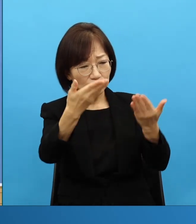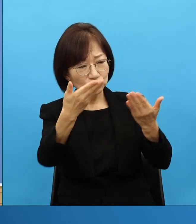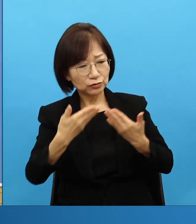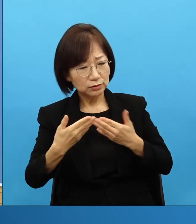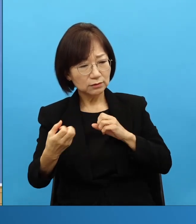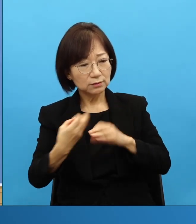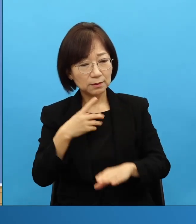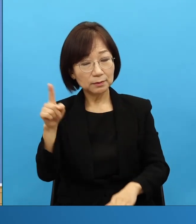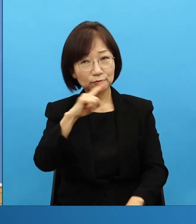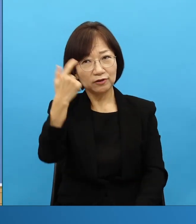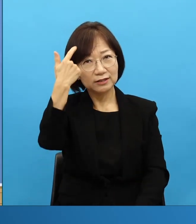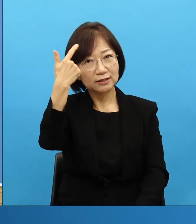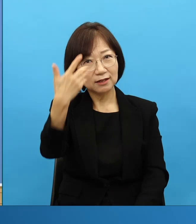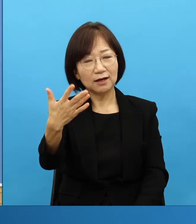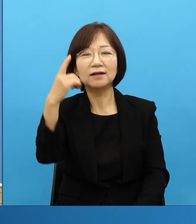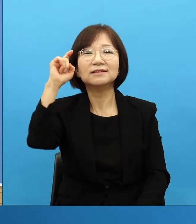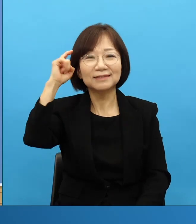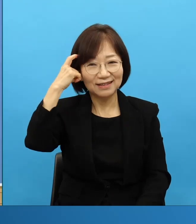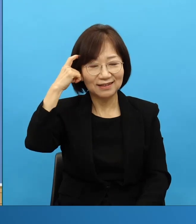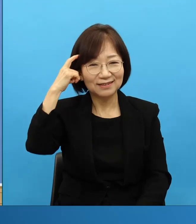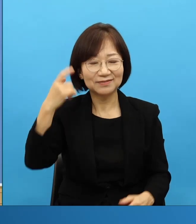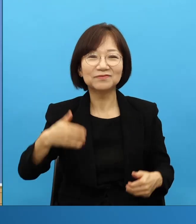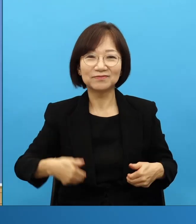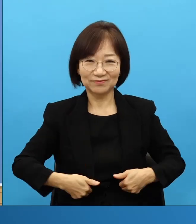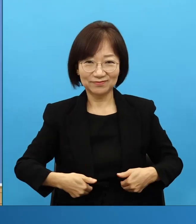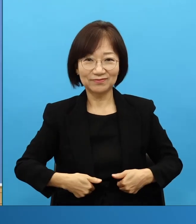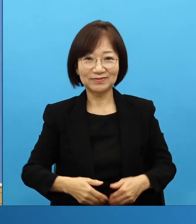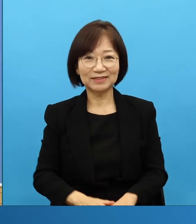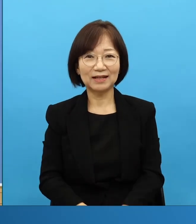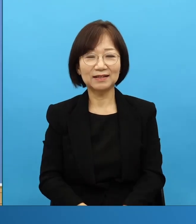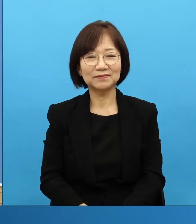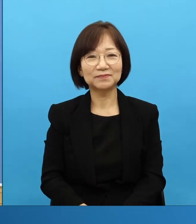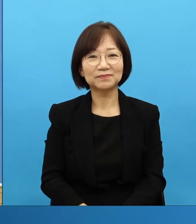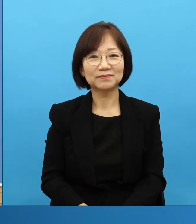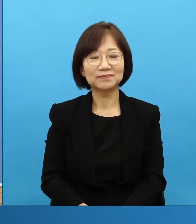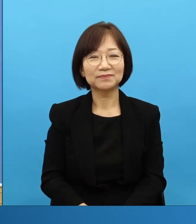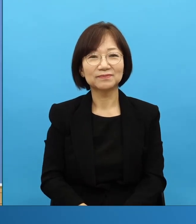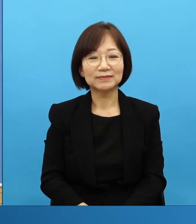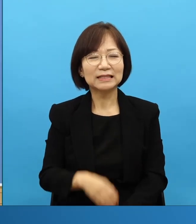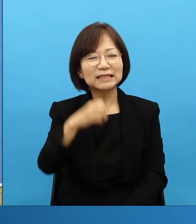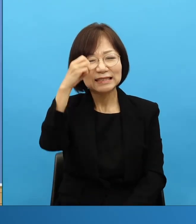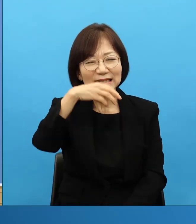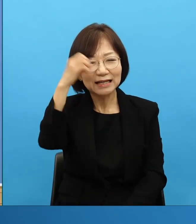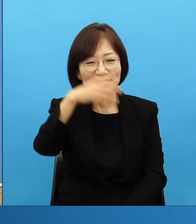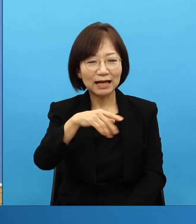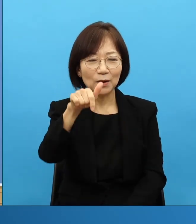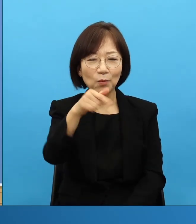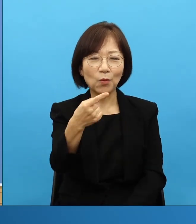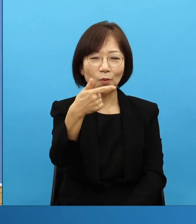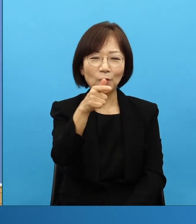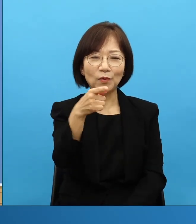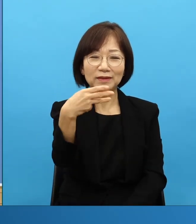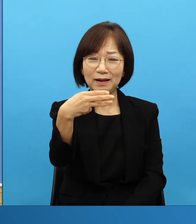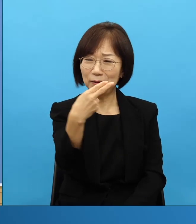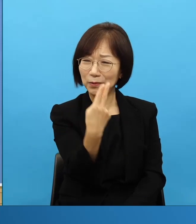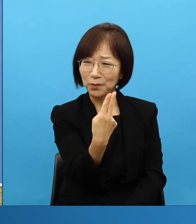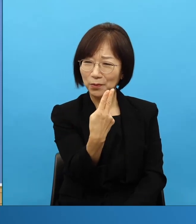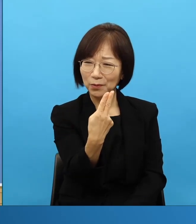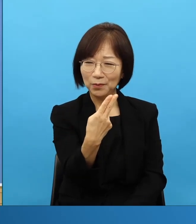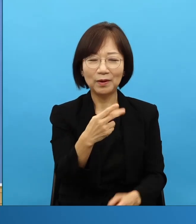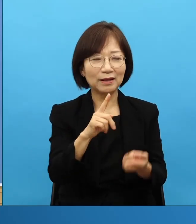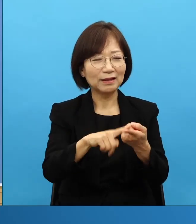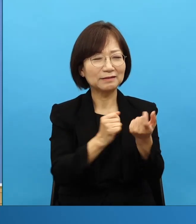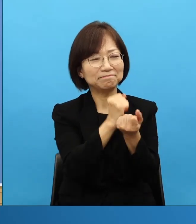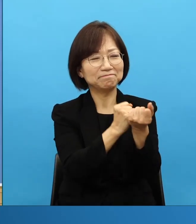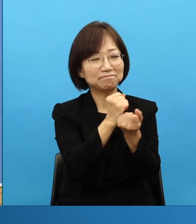answer that God wants to give to us through this passage? 오늘 여기는 그냥 얘기가 나오는 게 아닙니다. And we don't just see your average words 세 here. 사람이 등장을 합니다. We